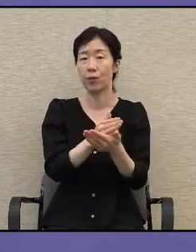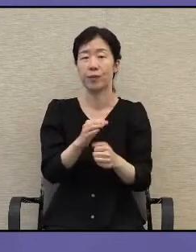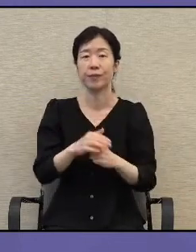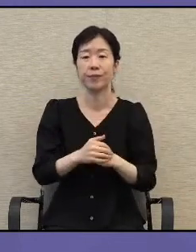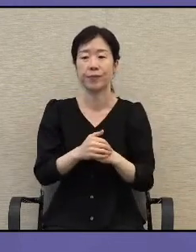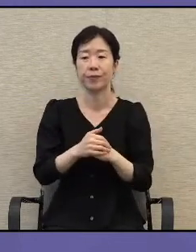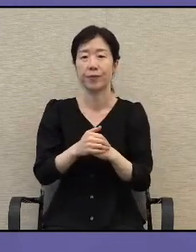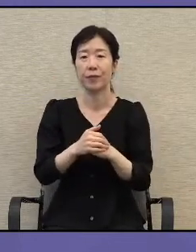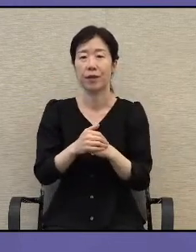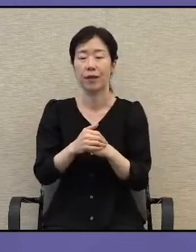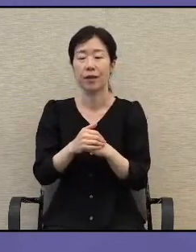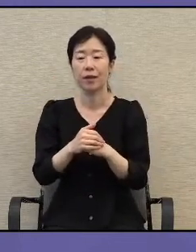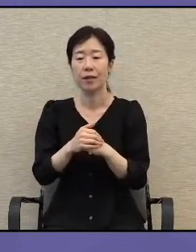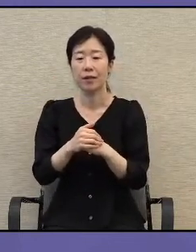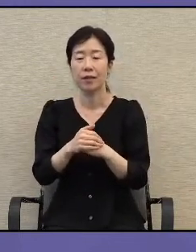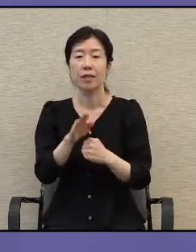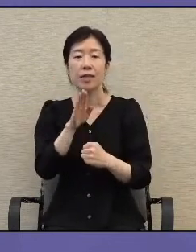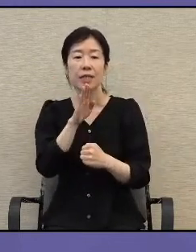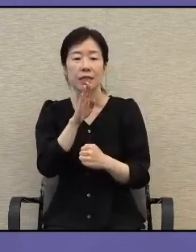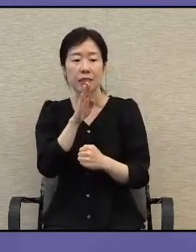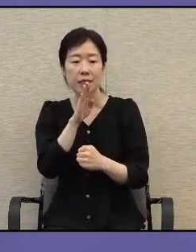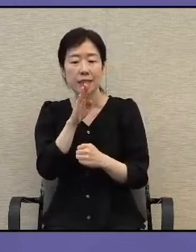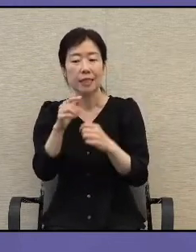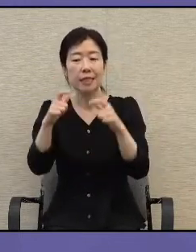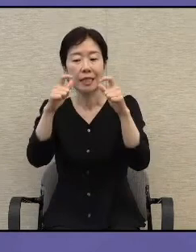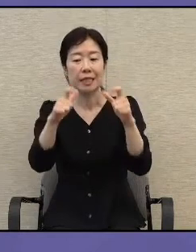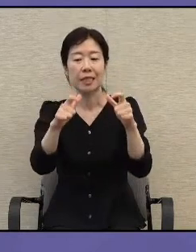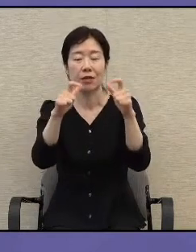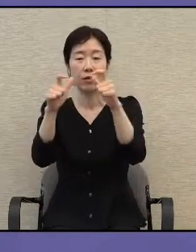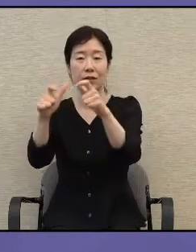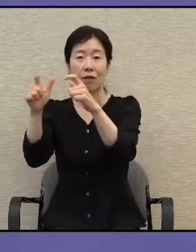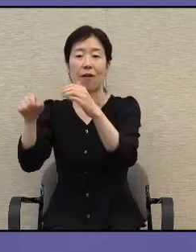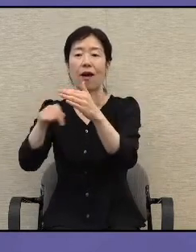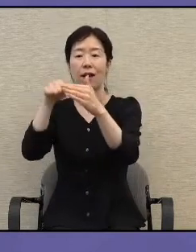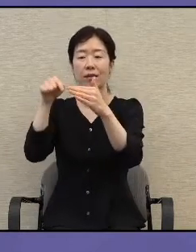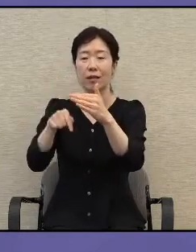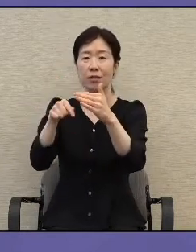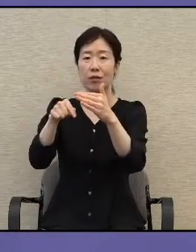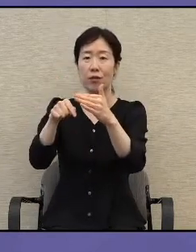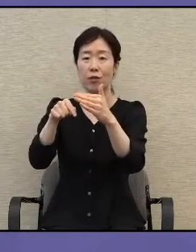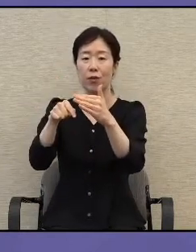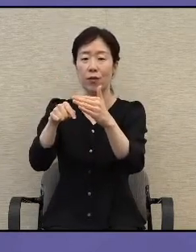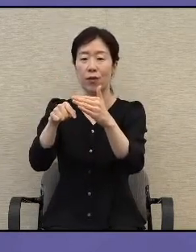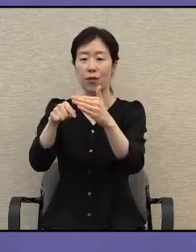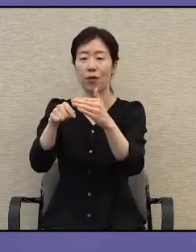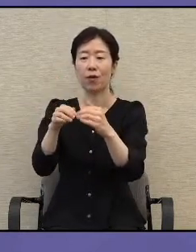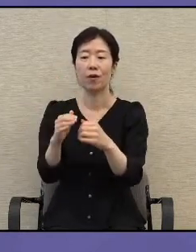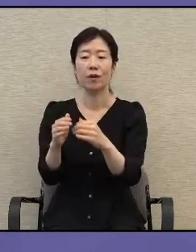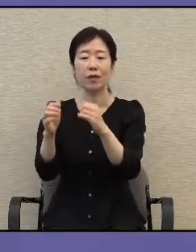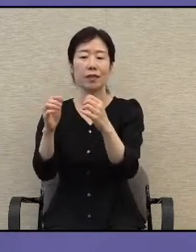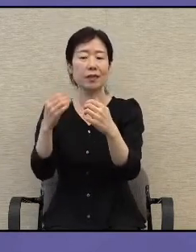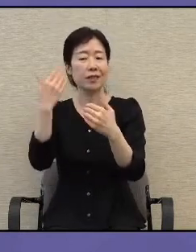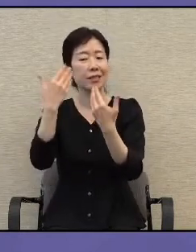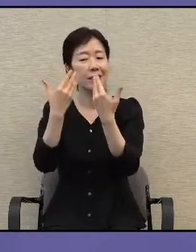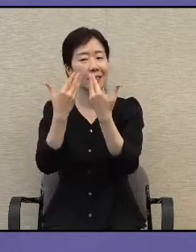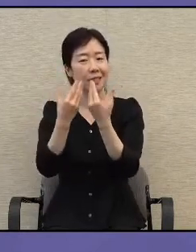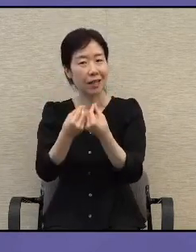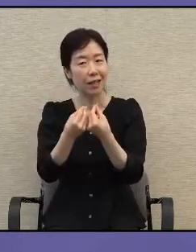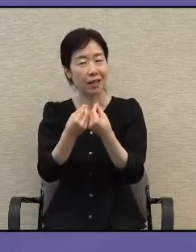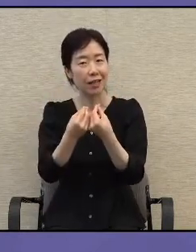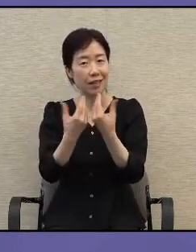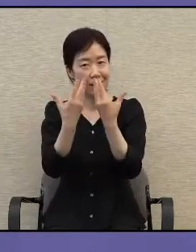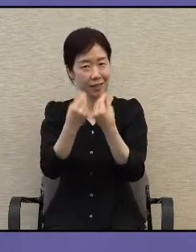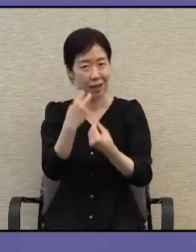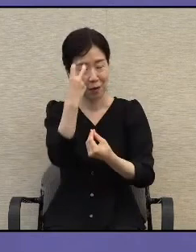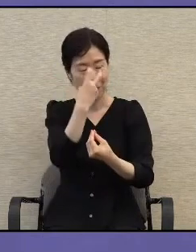희망복지지원단의 사례관리 대상자에 대한 적극적인 심리사회 지지 서비스 제공이나, 또 지역사회 유관기관들이 사례관리를 통해서